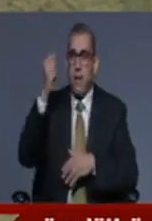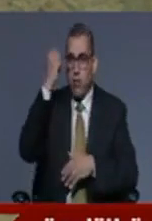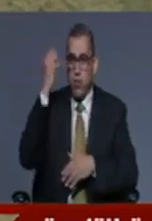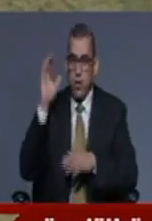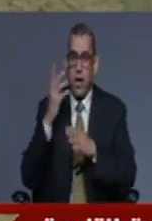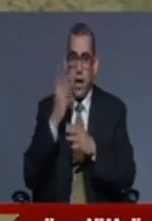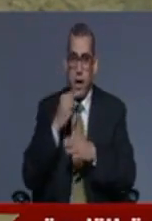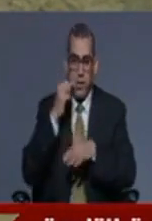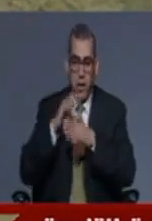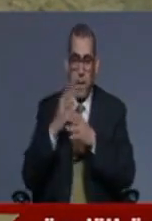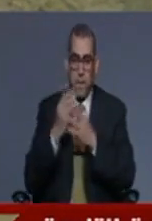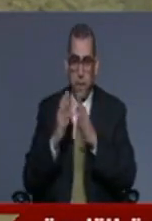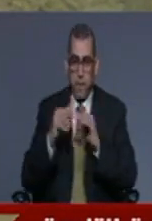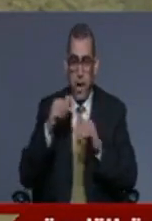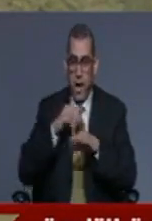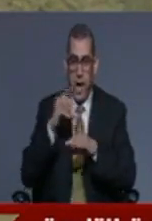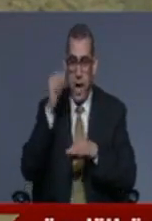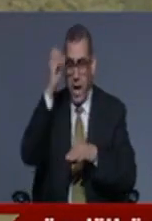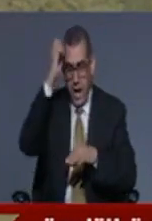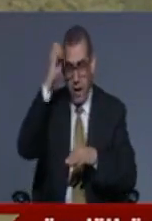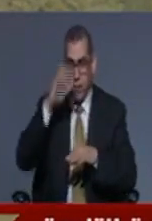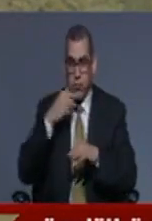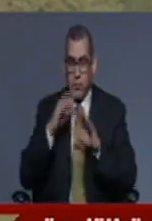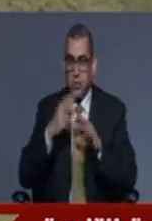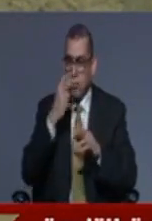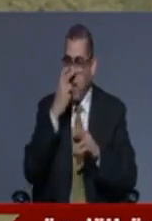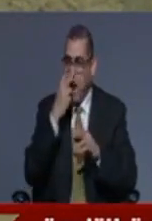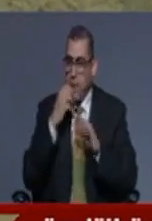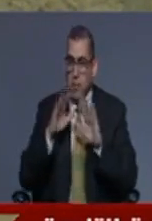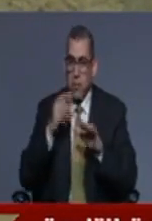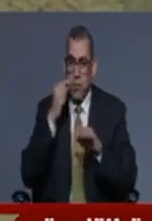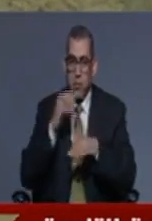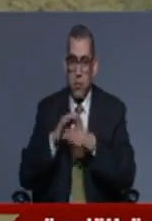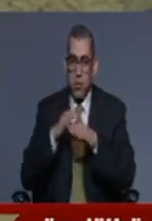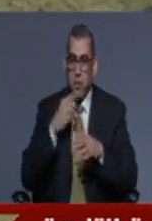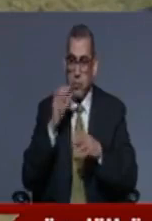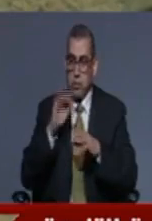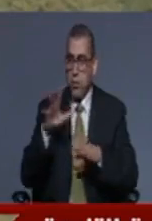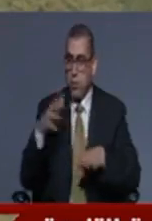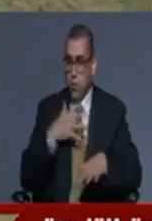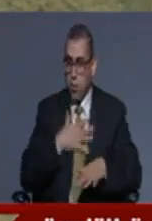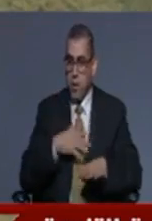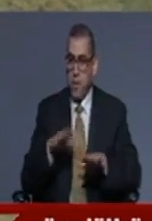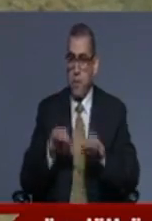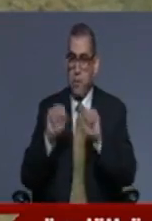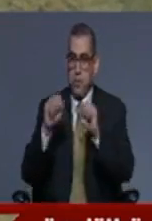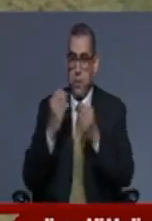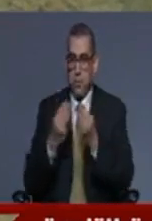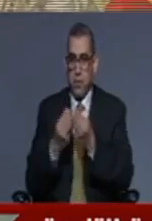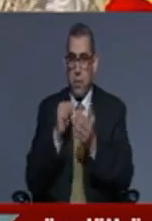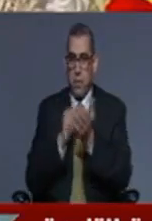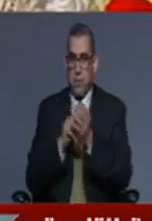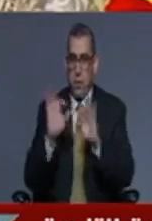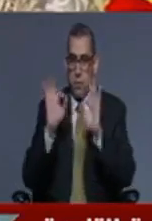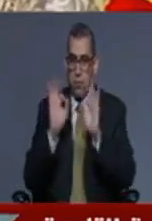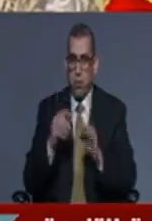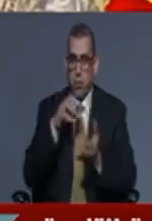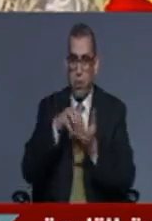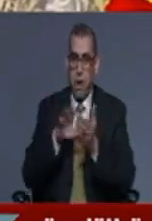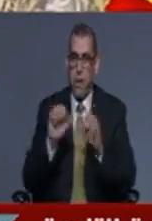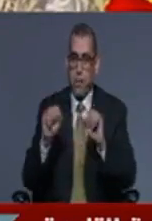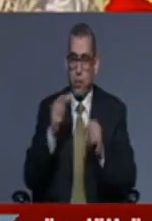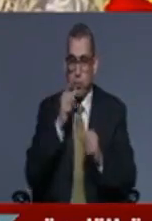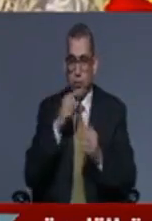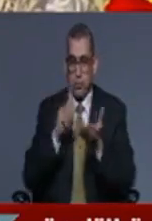هنا وتشعرون أنكم مرحبون في بيتكم فلأنكم حقا في موطنكم الأصلي، هذا هو